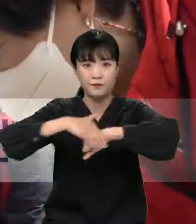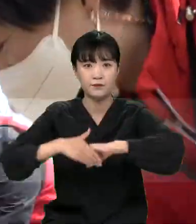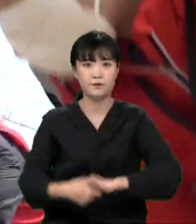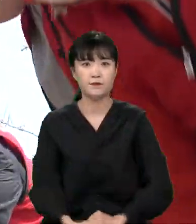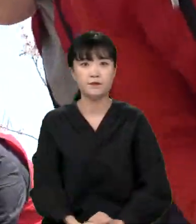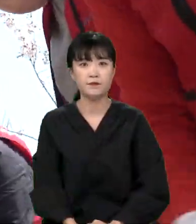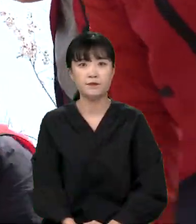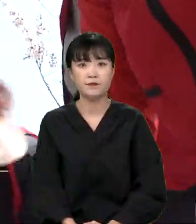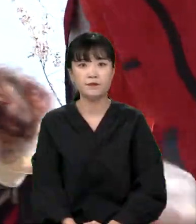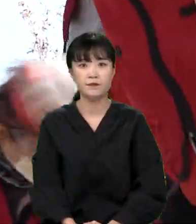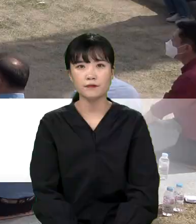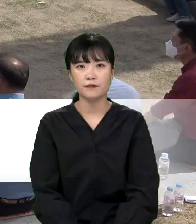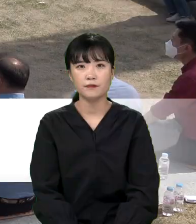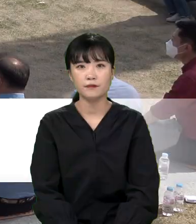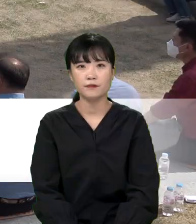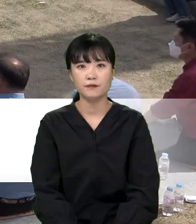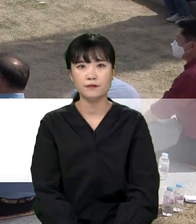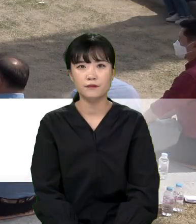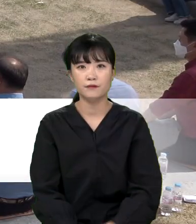계획입니다